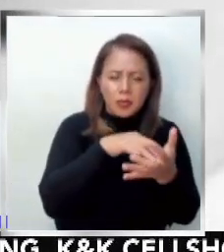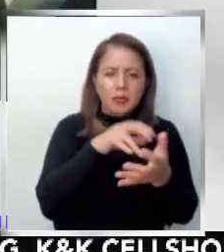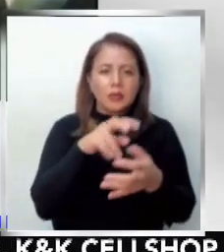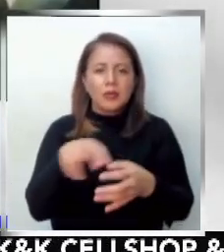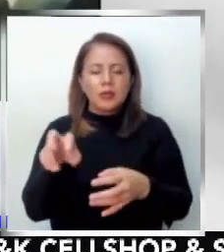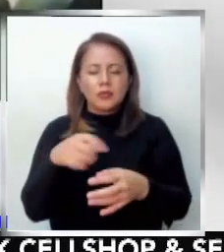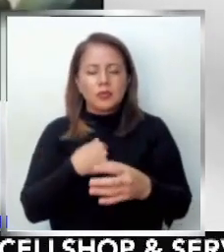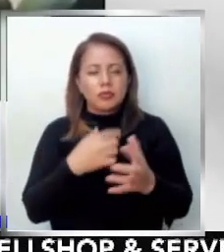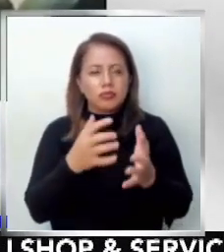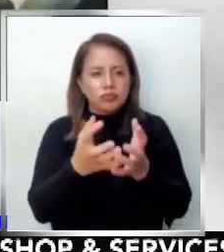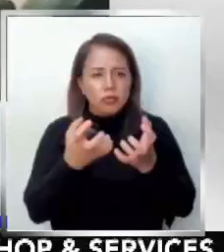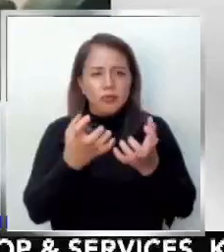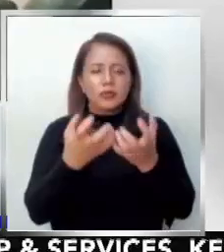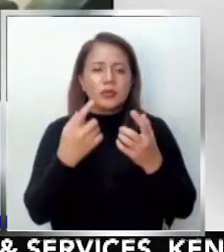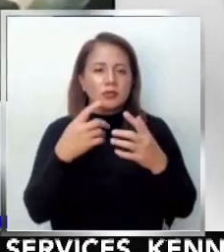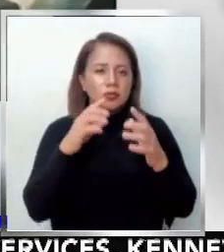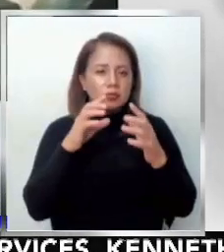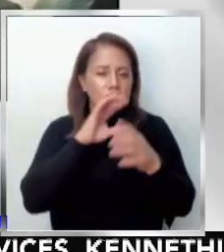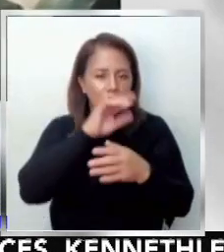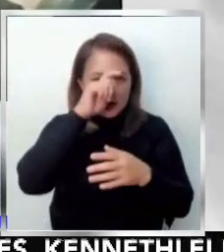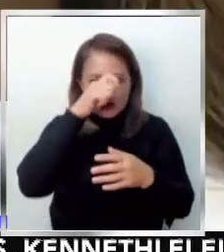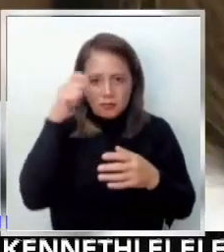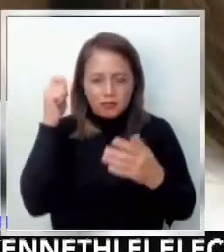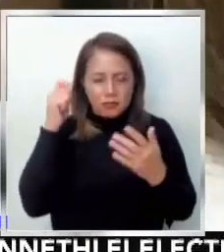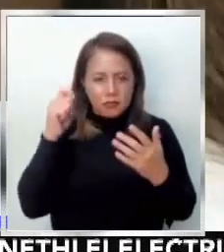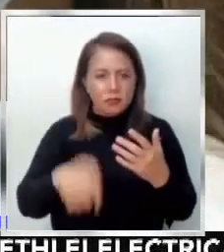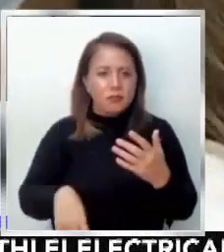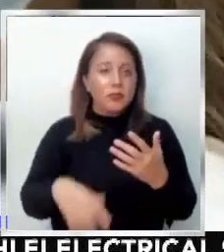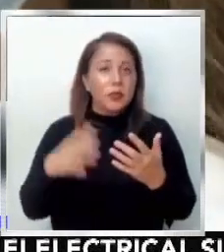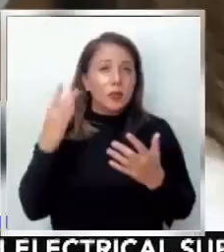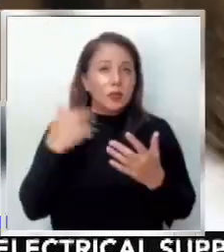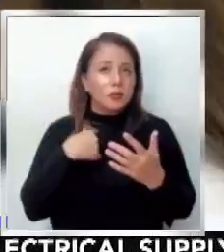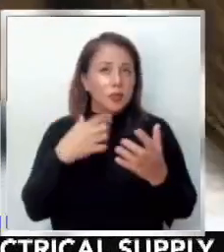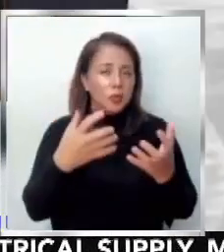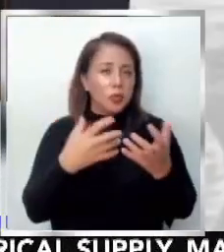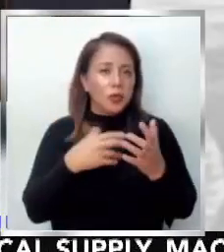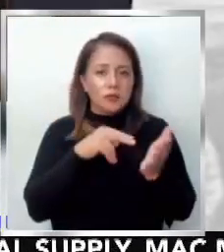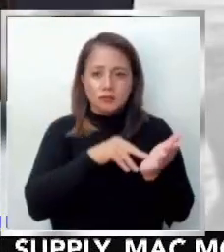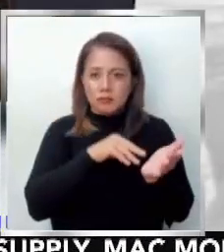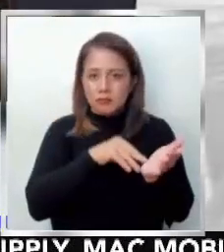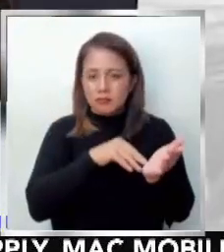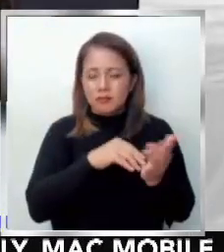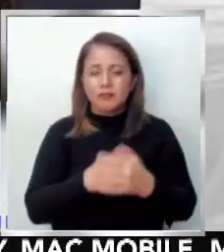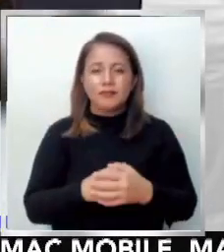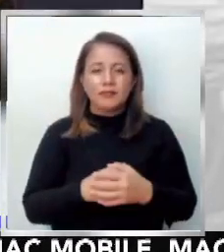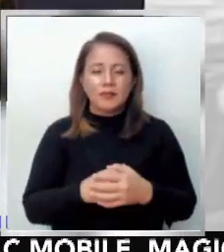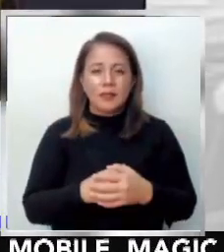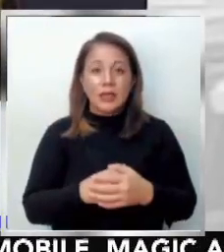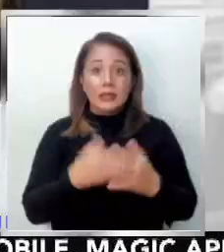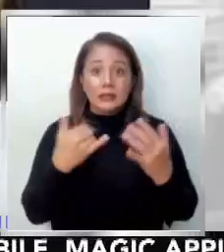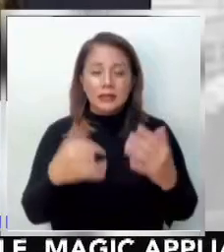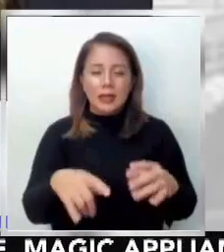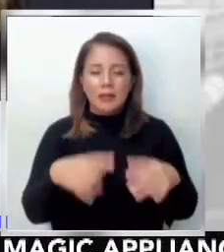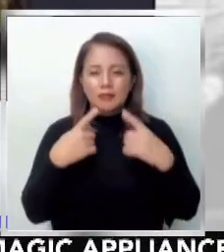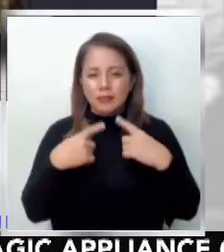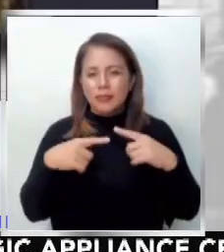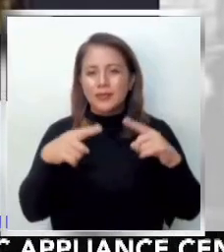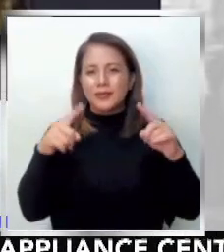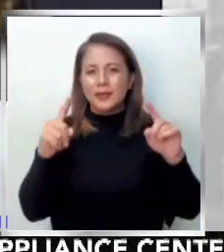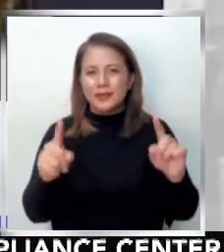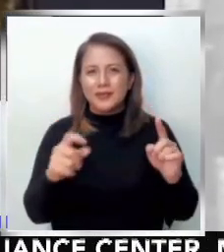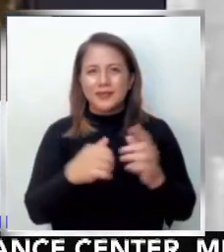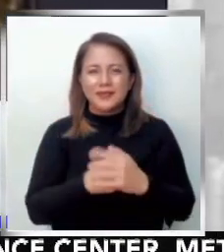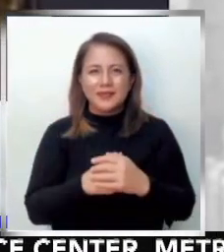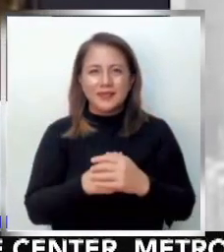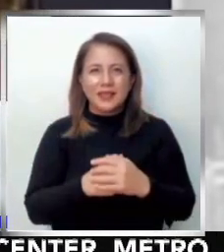na makatapos kasi gusto ko po talagang maging nurse po talaga. Ngayon nagbunga na ang pagsusumikap na ito, pero